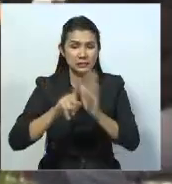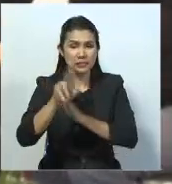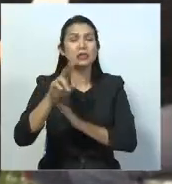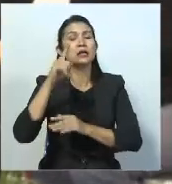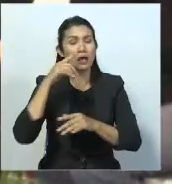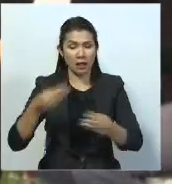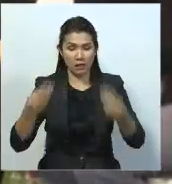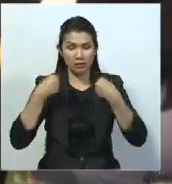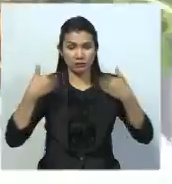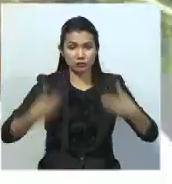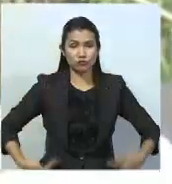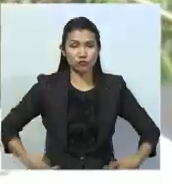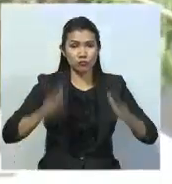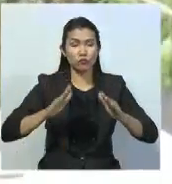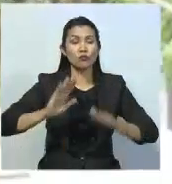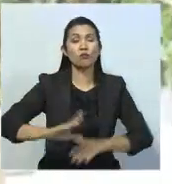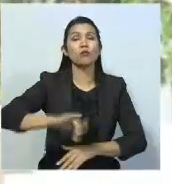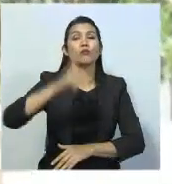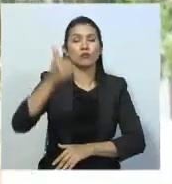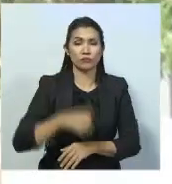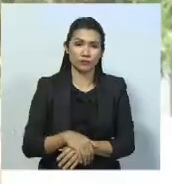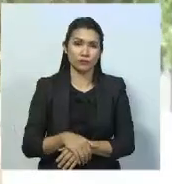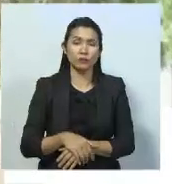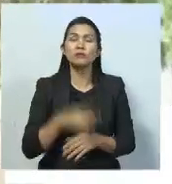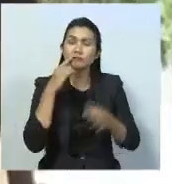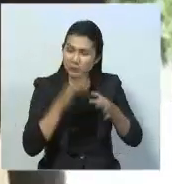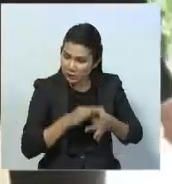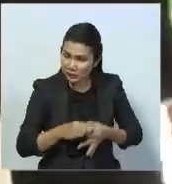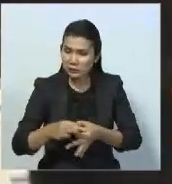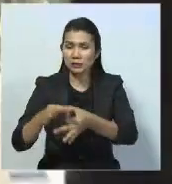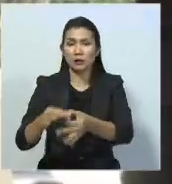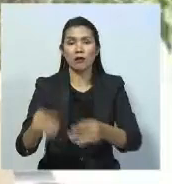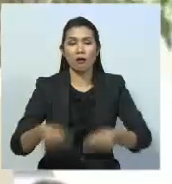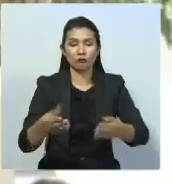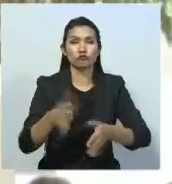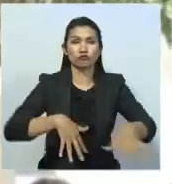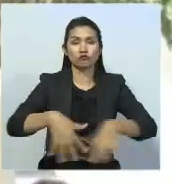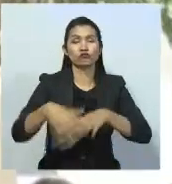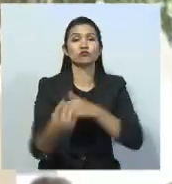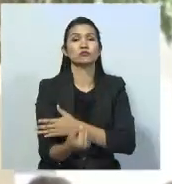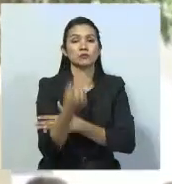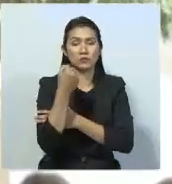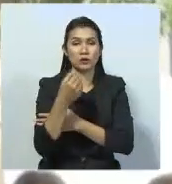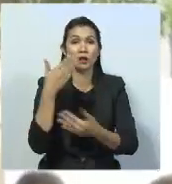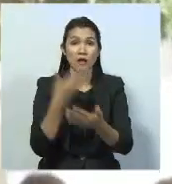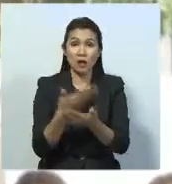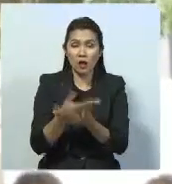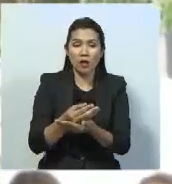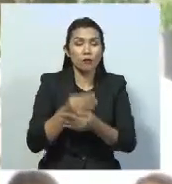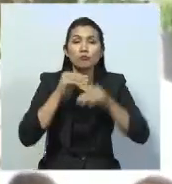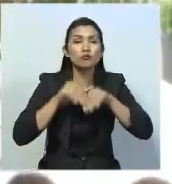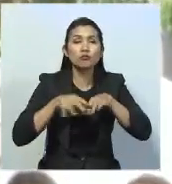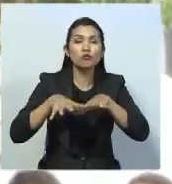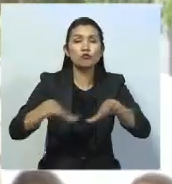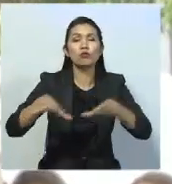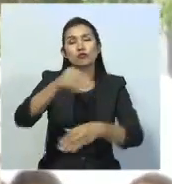วมถึงสุขภาพของประชาชนค่ะตลอดจนเป็นการนำไปสู่การสร้างความเข้มแข็งของชุมชนการกระจายรายได้และการส่งเสริมเศ